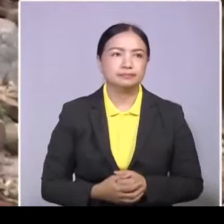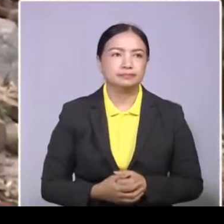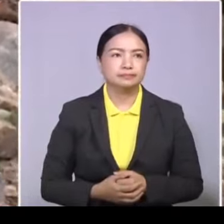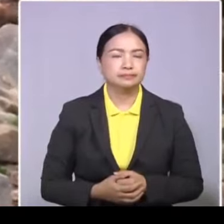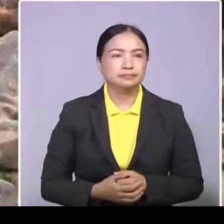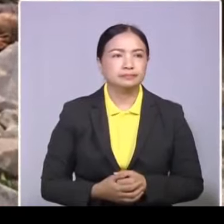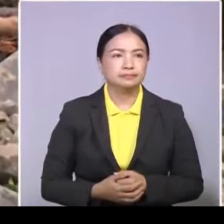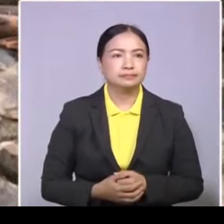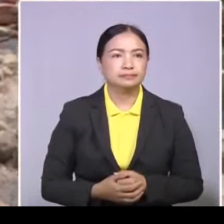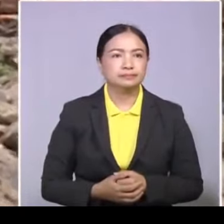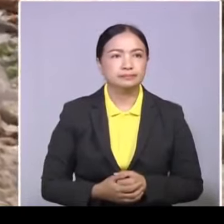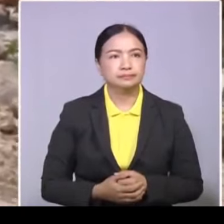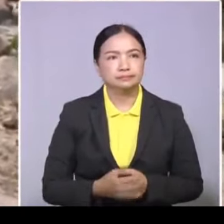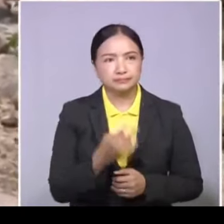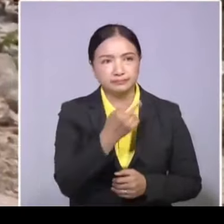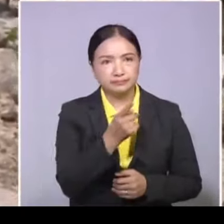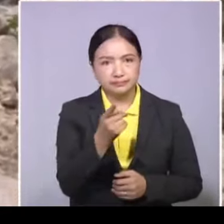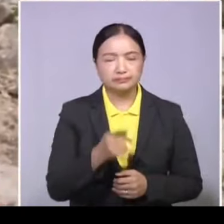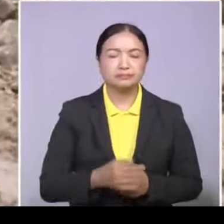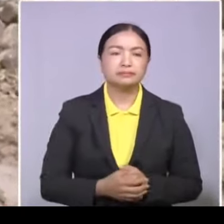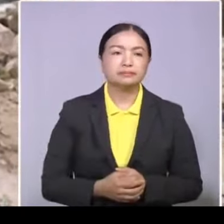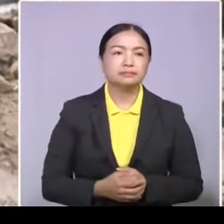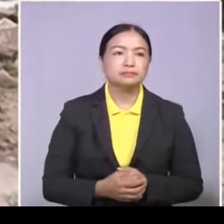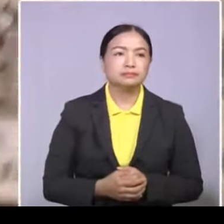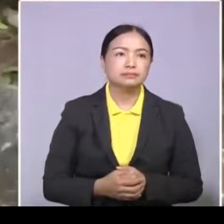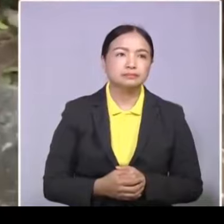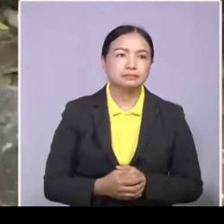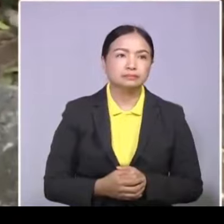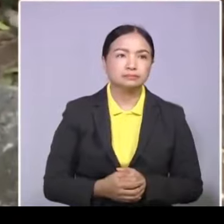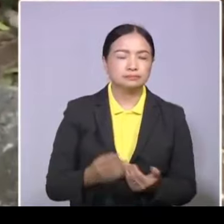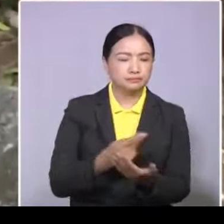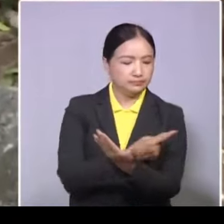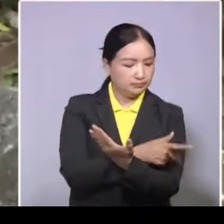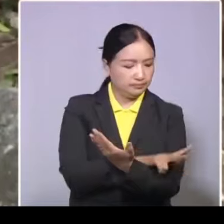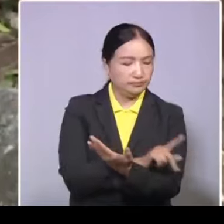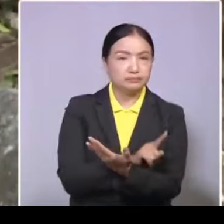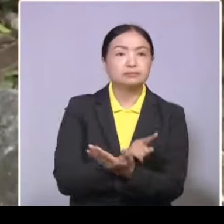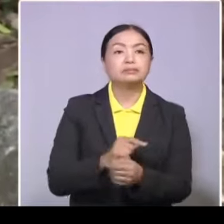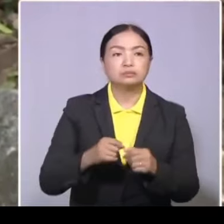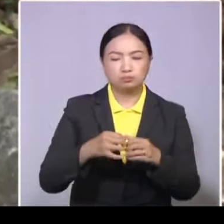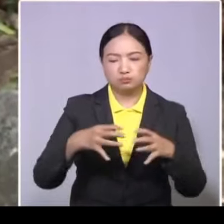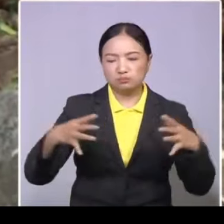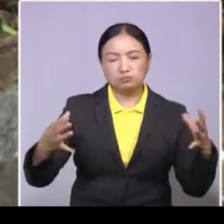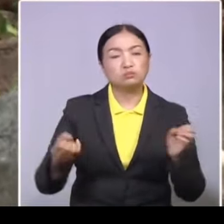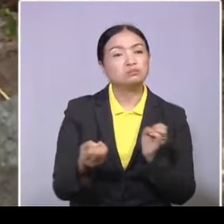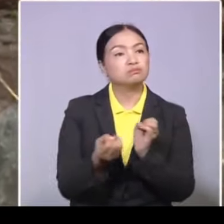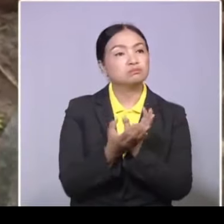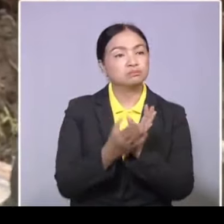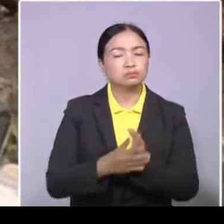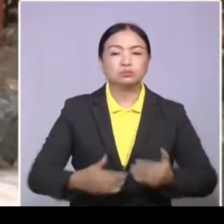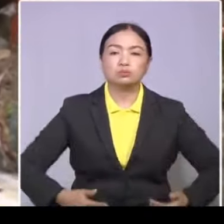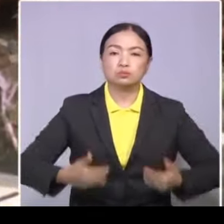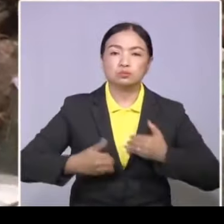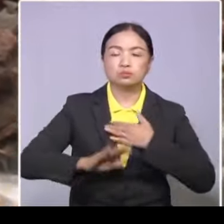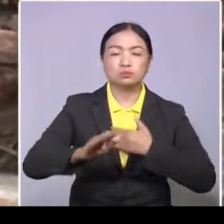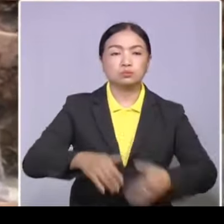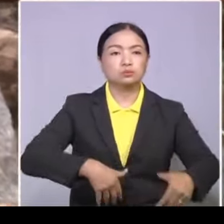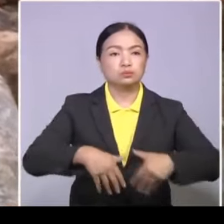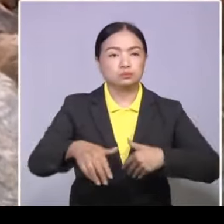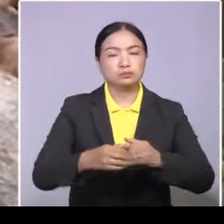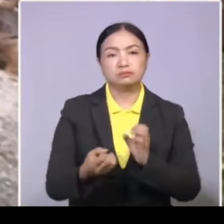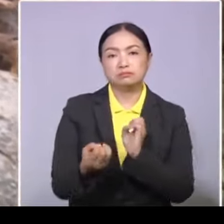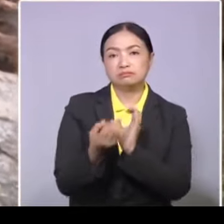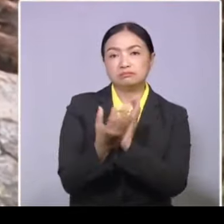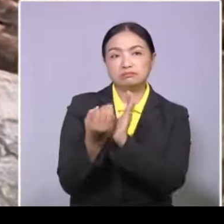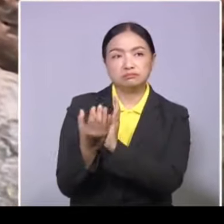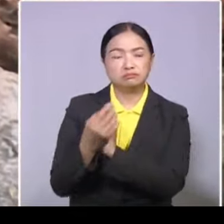สำหรับความเสียหายจากเหตุน้ำท่วมฉับพลันน้ำป่าไหลหลากที่จังหวัดภูเก็ตที่เกิดขึ้นเป็นบริเวณกว้างกระทบทั้งวิถีชีวิตของชาวบ้านแล้วก็ก